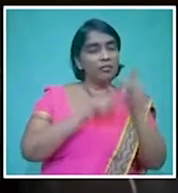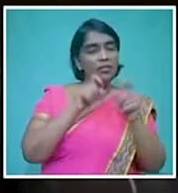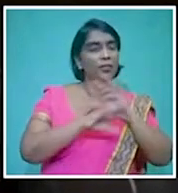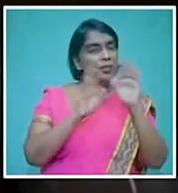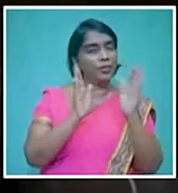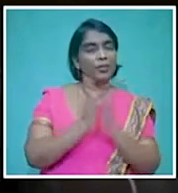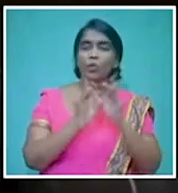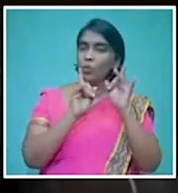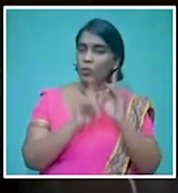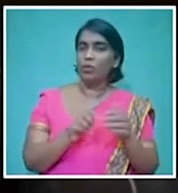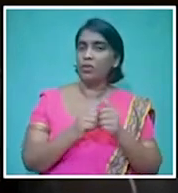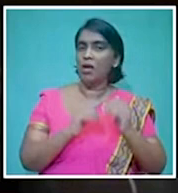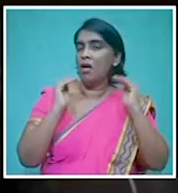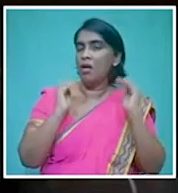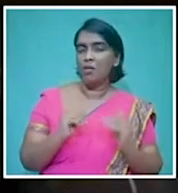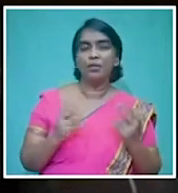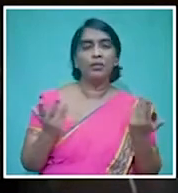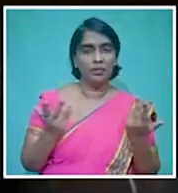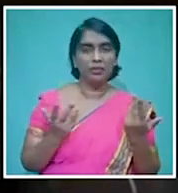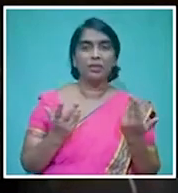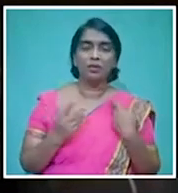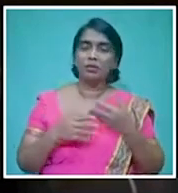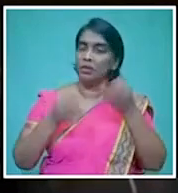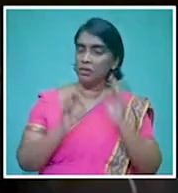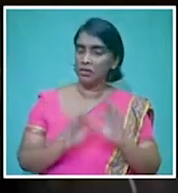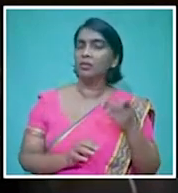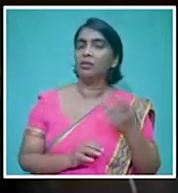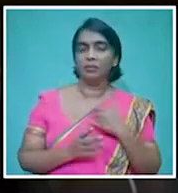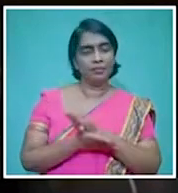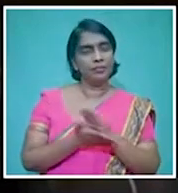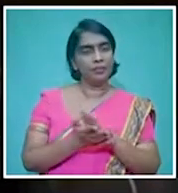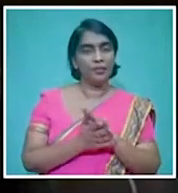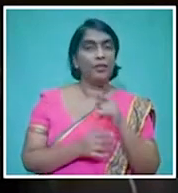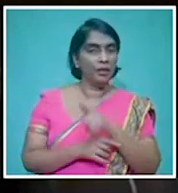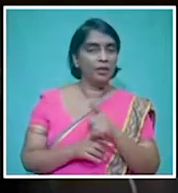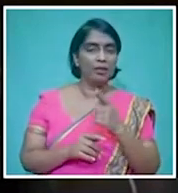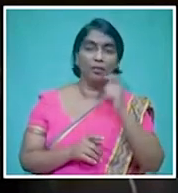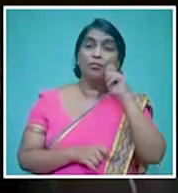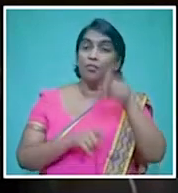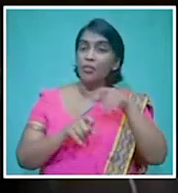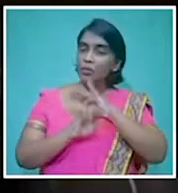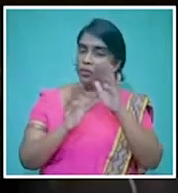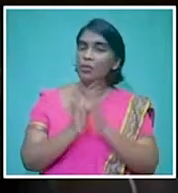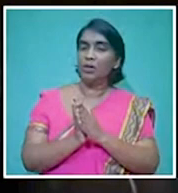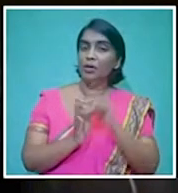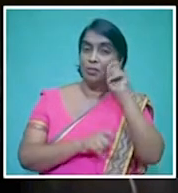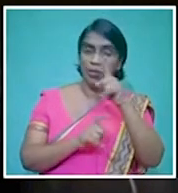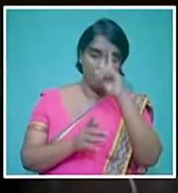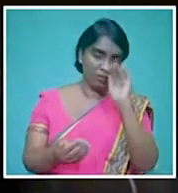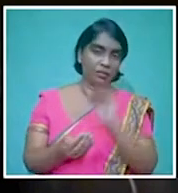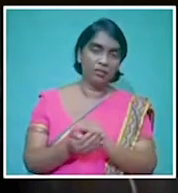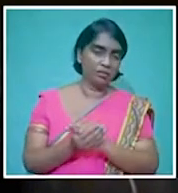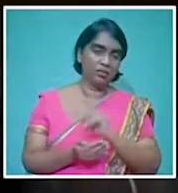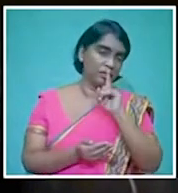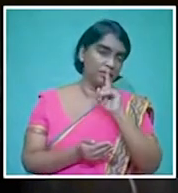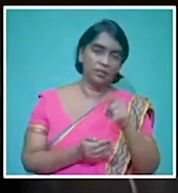පන්තියට ඒවෙන් නම් කිසිම අඩුවක් සිද්ධ වෙලා නැති බව ඉතාමත්ම පැහැදිලි. ඉතින් මහජන ඇත්තටම හැබැයි මහජන ආරක්ෂාව කියන